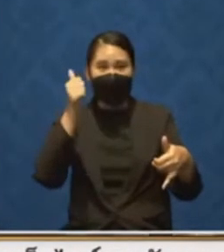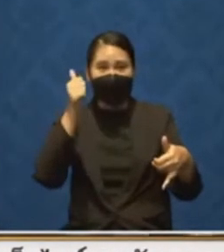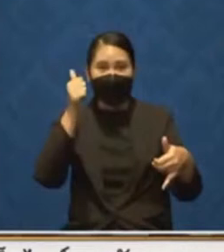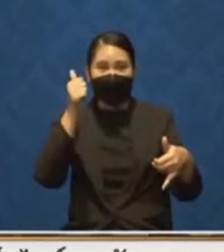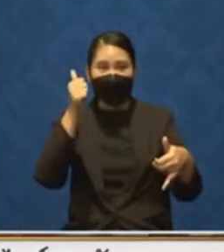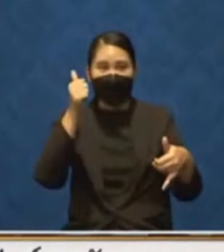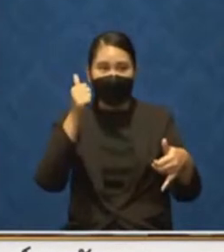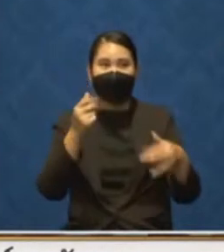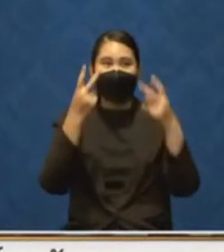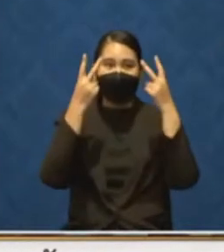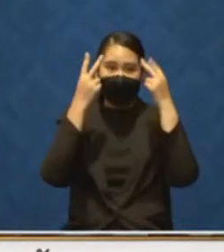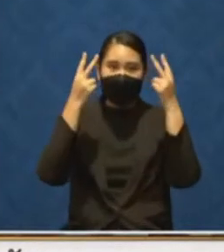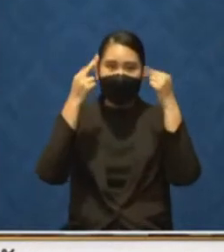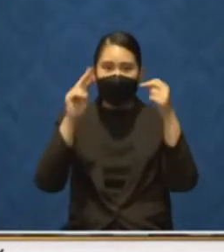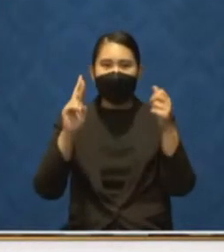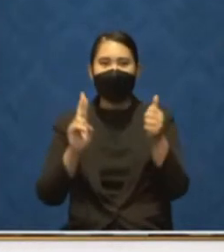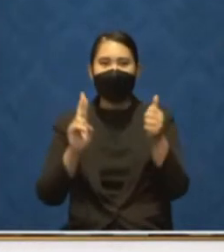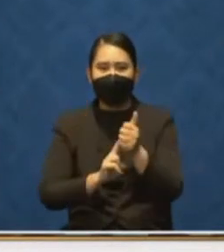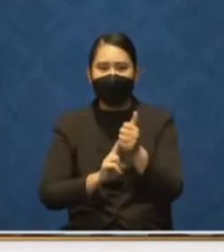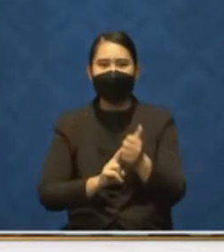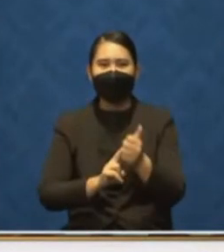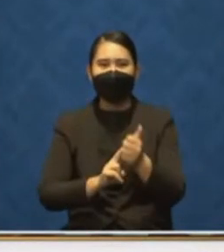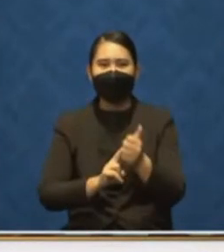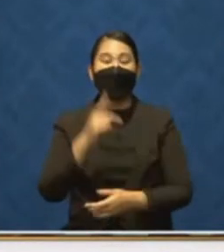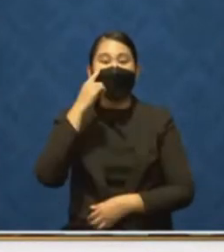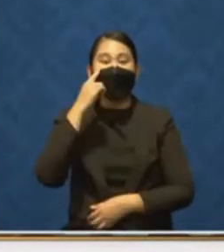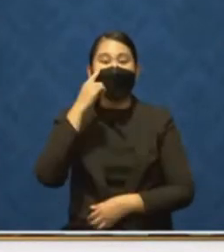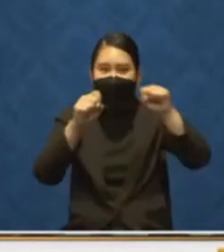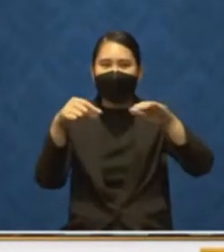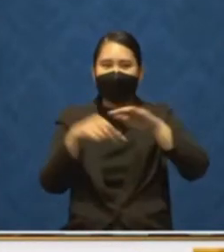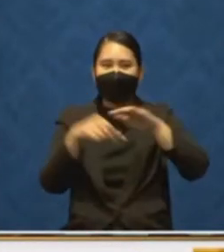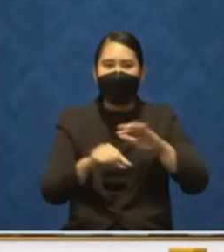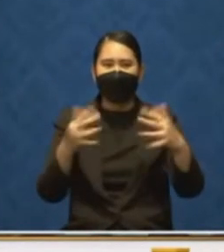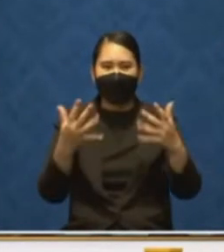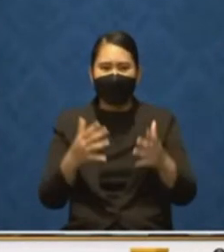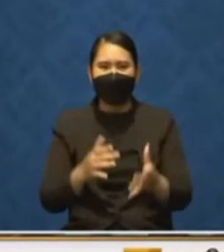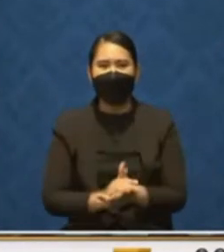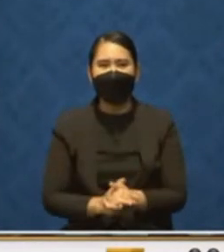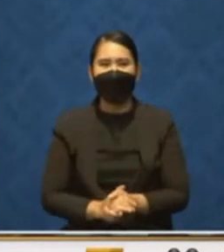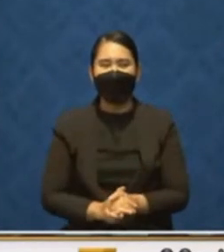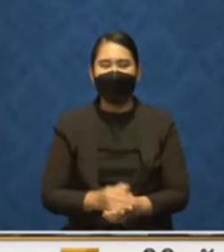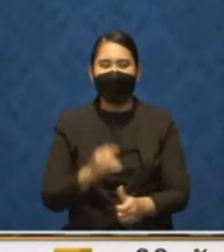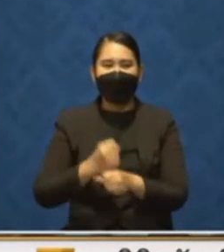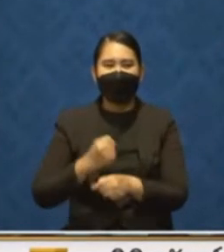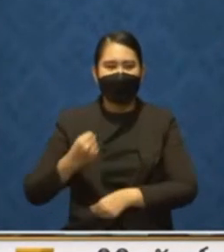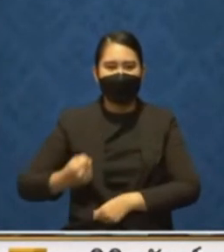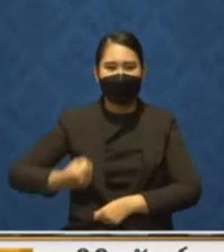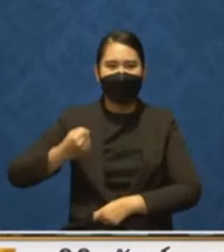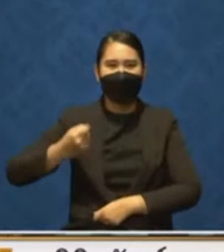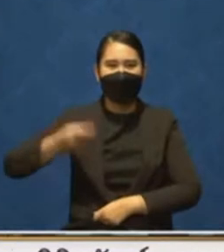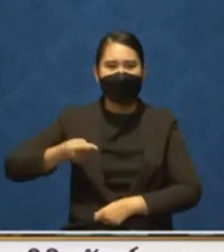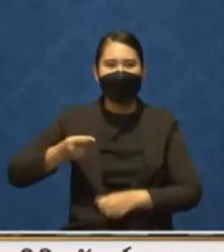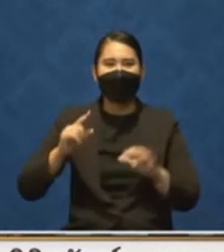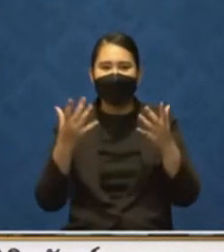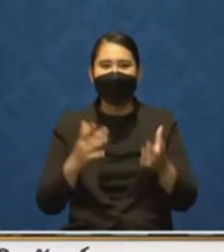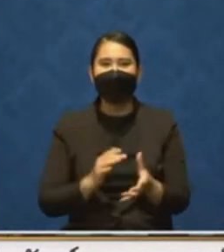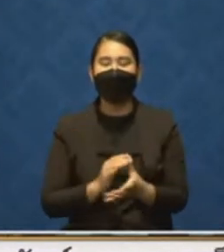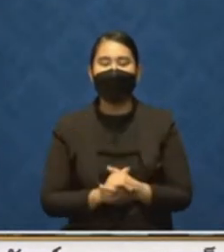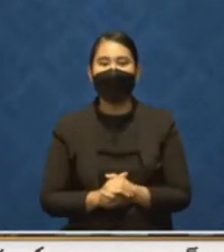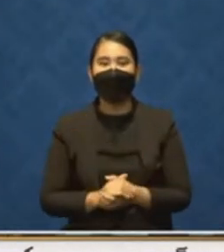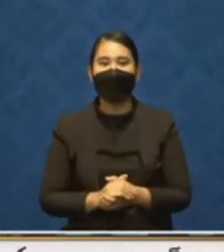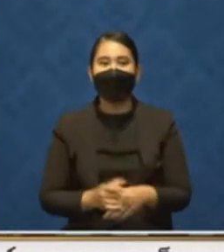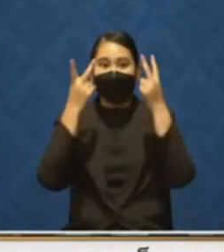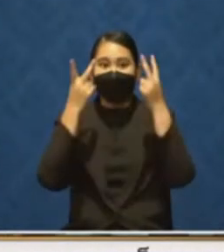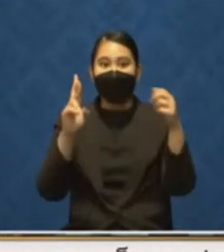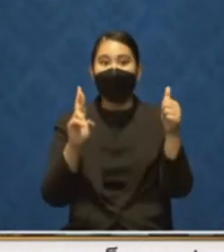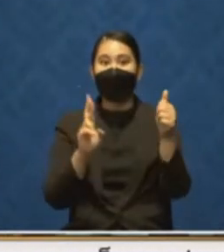และพลเอกประวิทย์พบผมยังไม่เห็นท่านจับทุจริตลงโทษลูกน้องอย่างเป็นจริงเป็นจังเลยครับพลเอกประวิทย์วงษ์สุวรรณเป็น